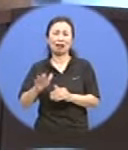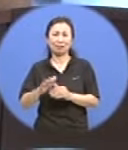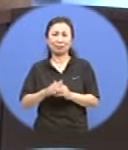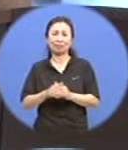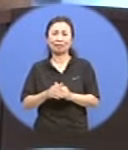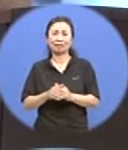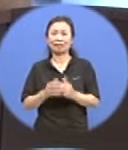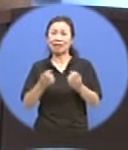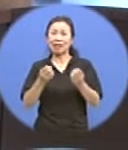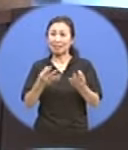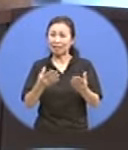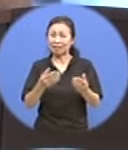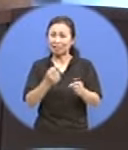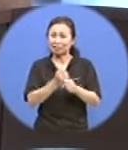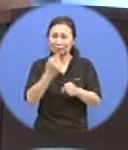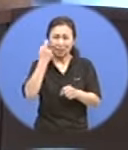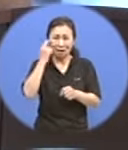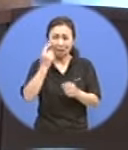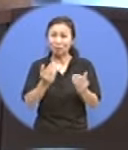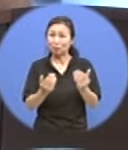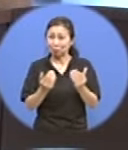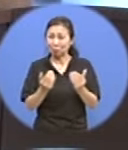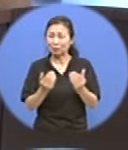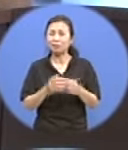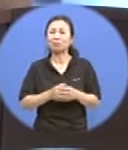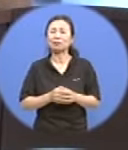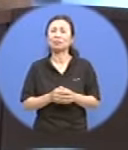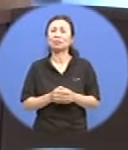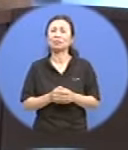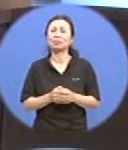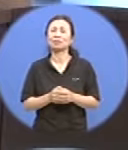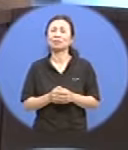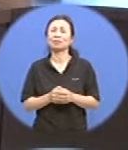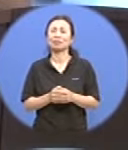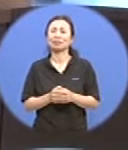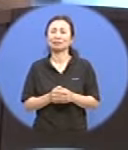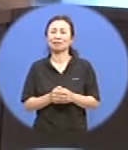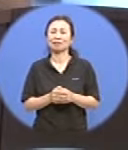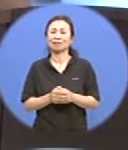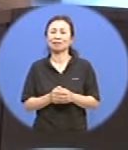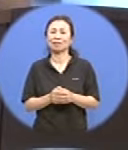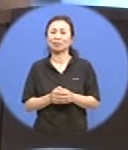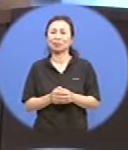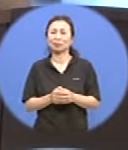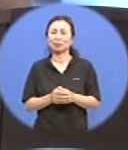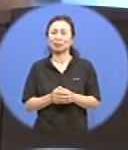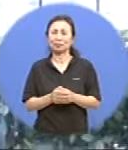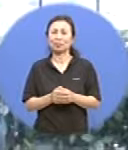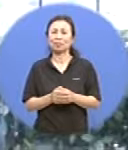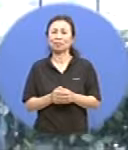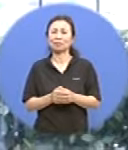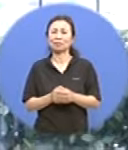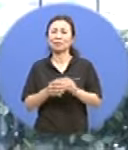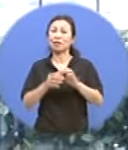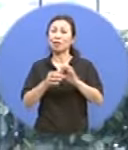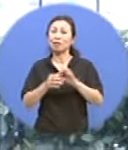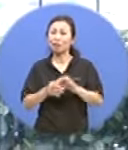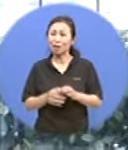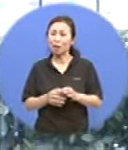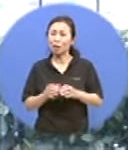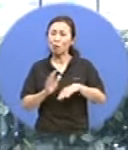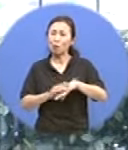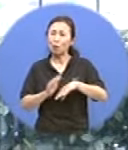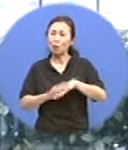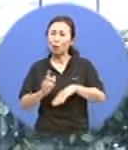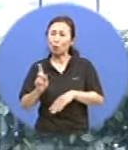ない、その地域を盛んにするためにはまた新しい芽をつく足していかないといけませんね。それでどうするか